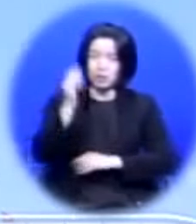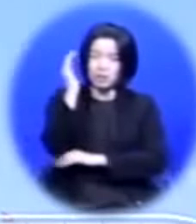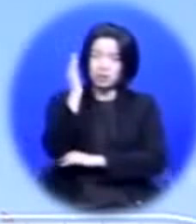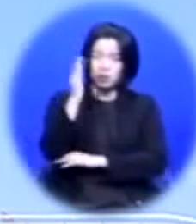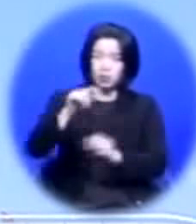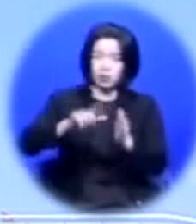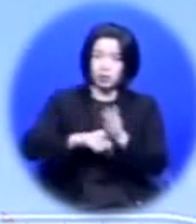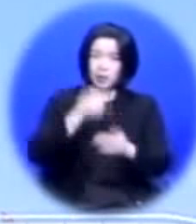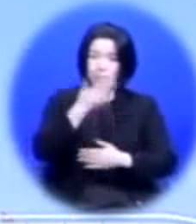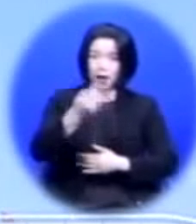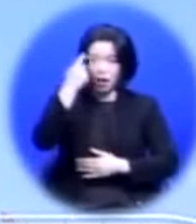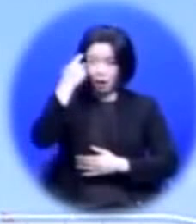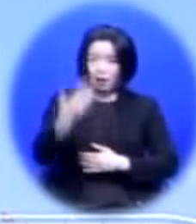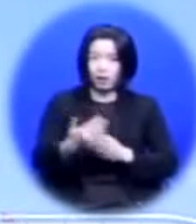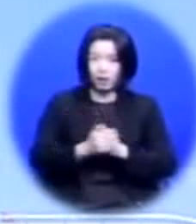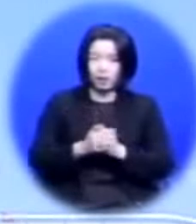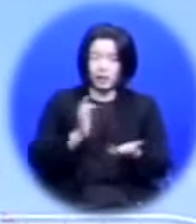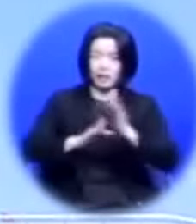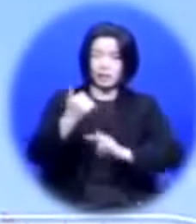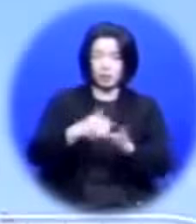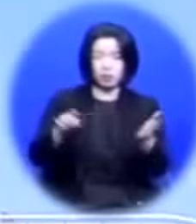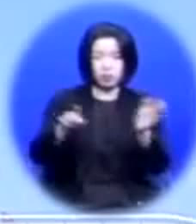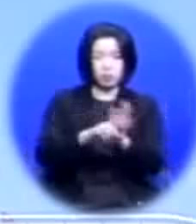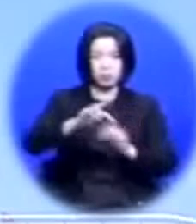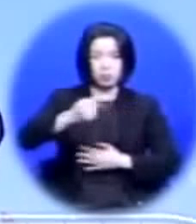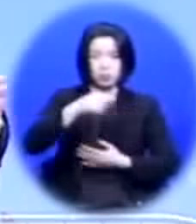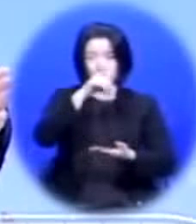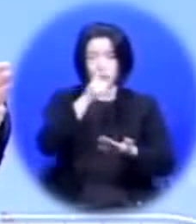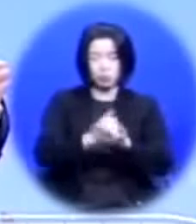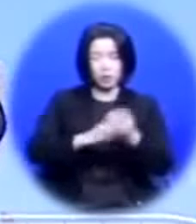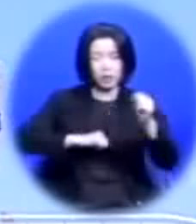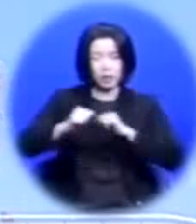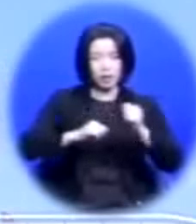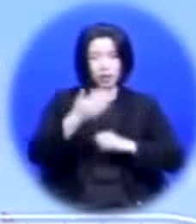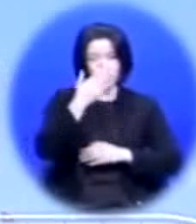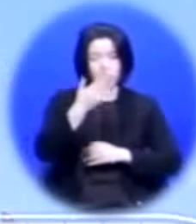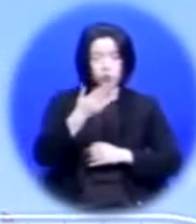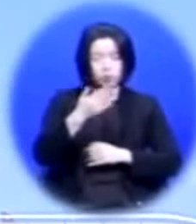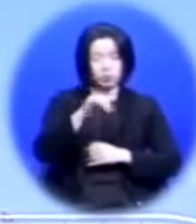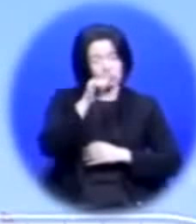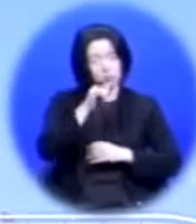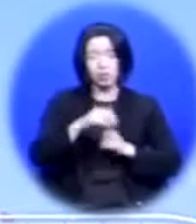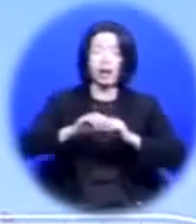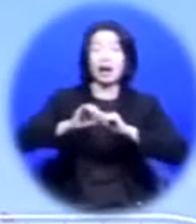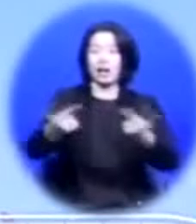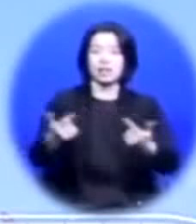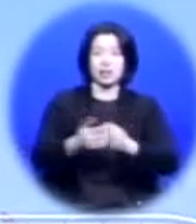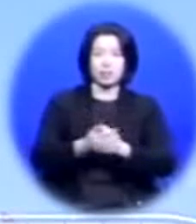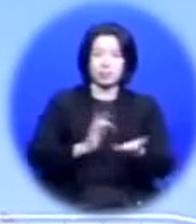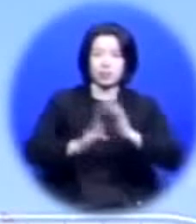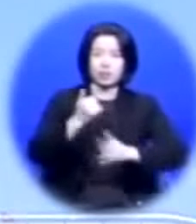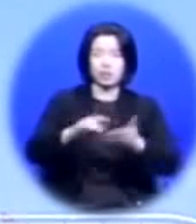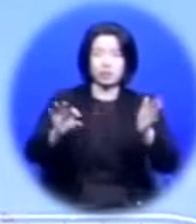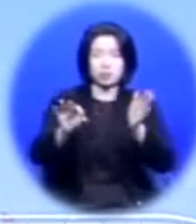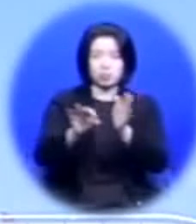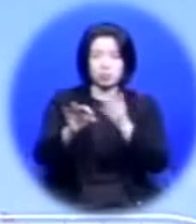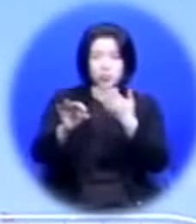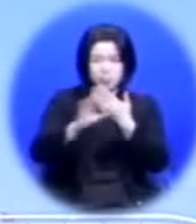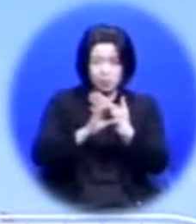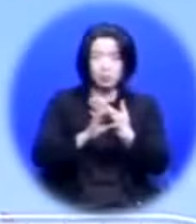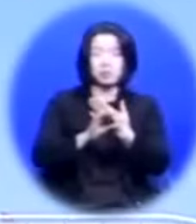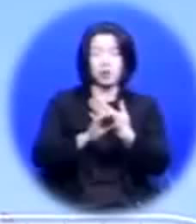시간에 될까 예수 믿어도 죄는 지울 수밖에 없는 거지 아니야 예수 믿으면 죄 안 짓게